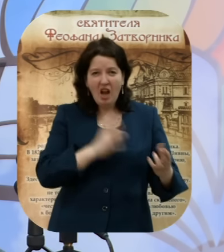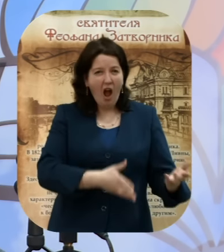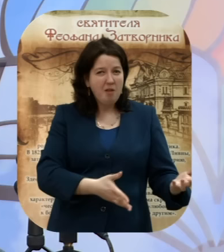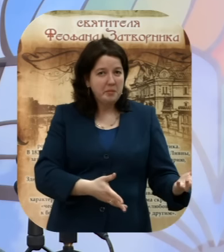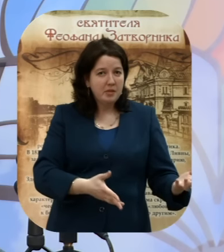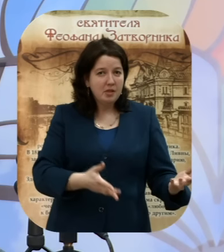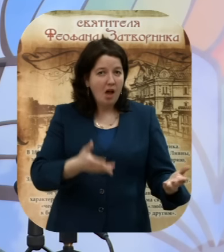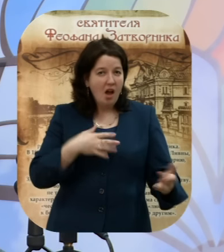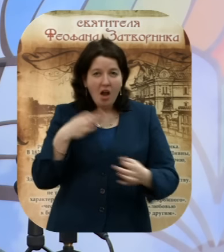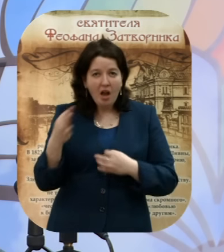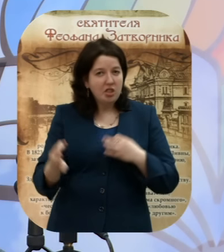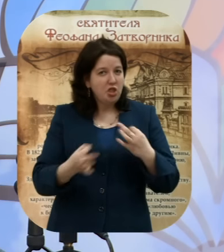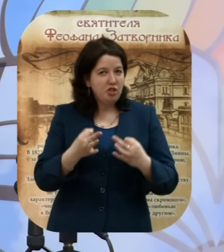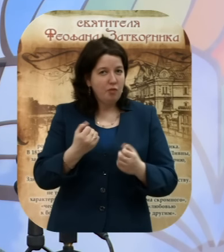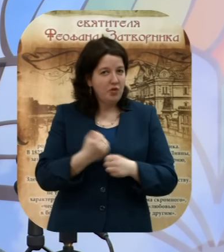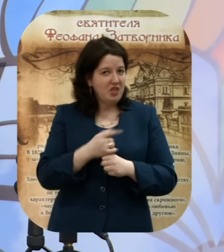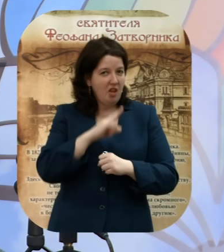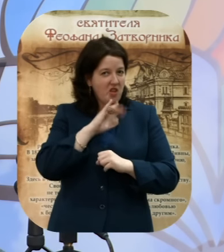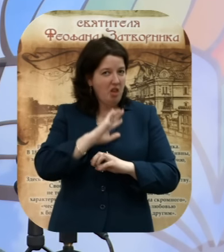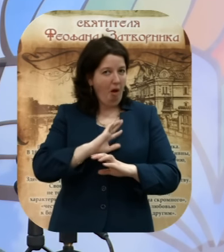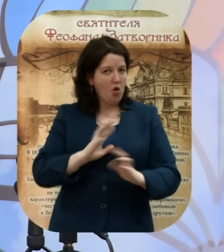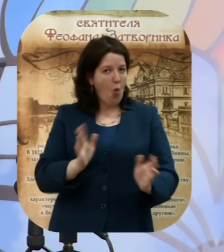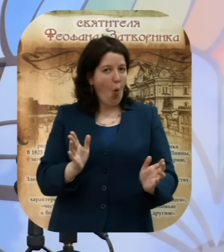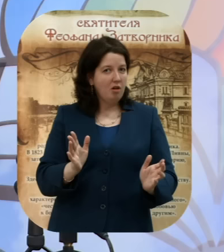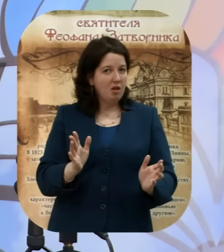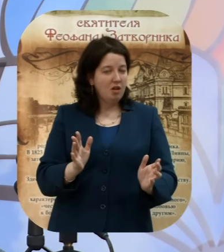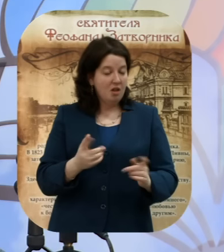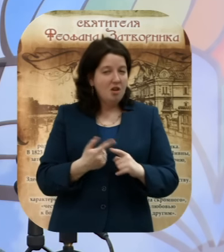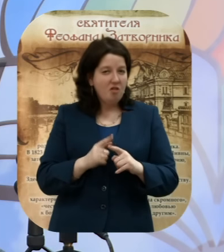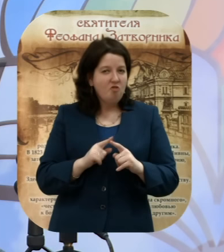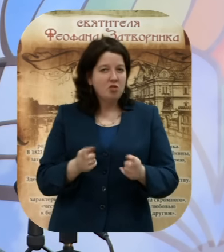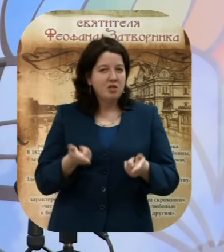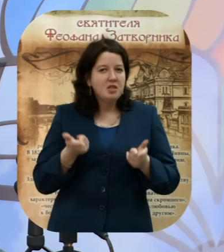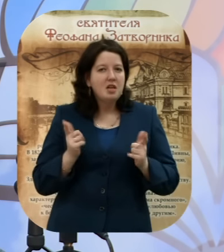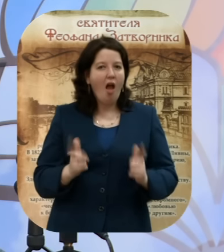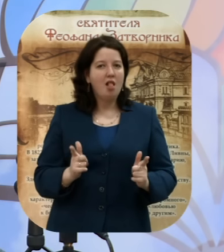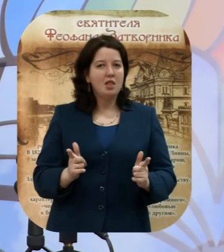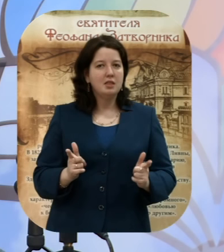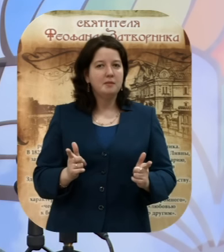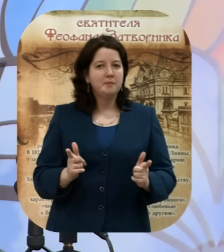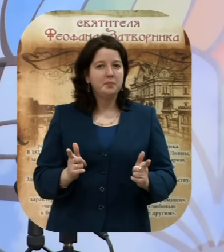а ничего сделать не могу. Вот это